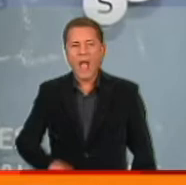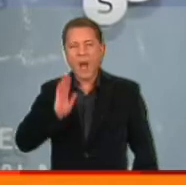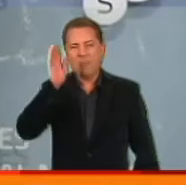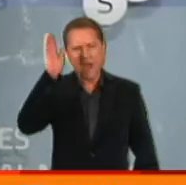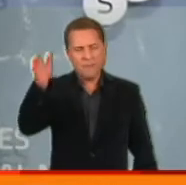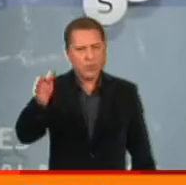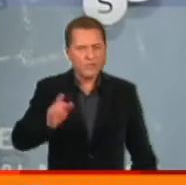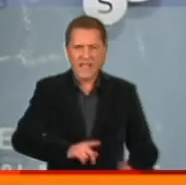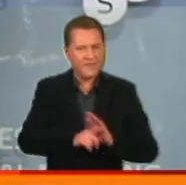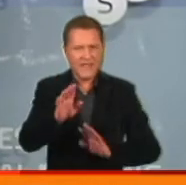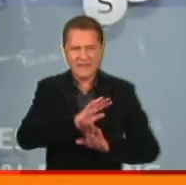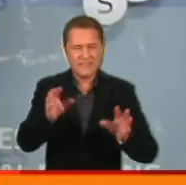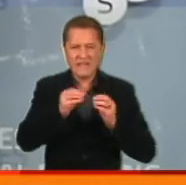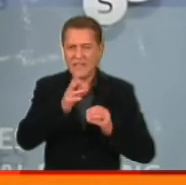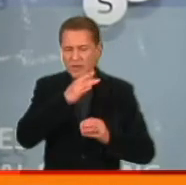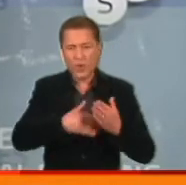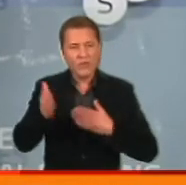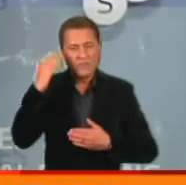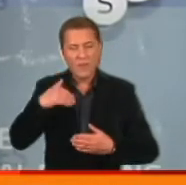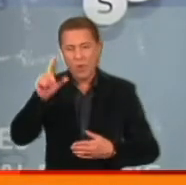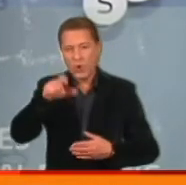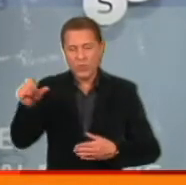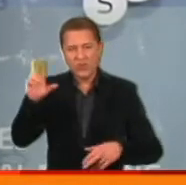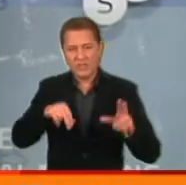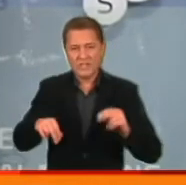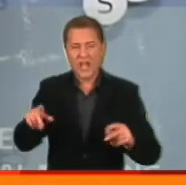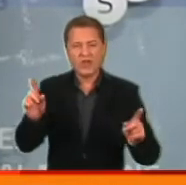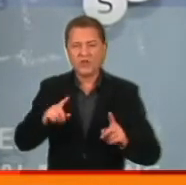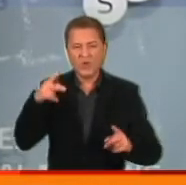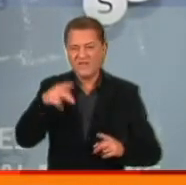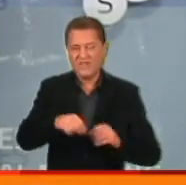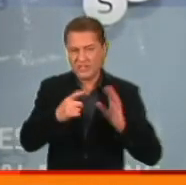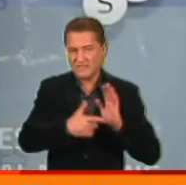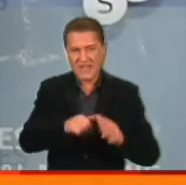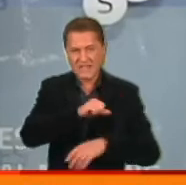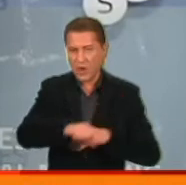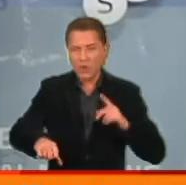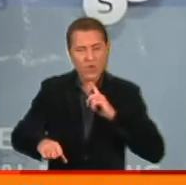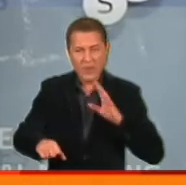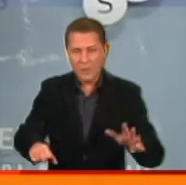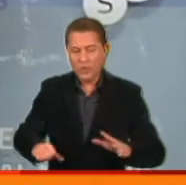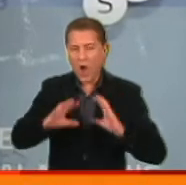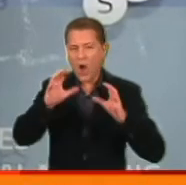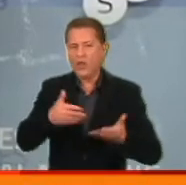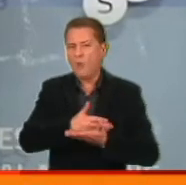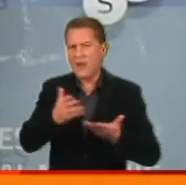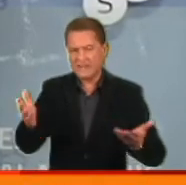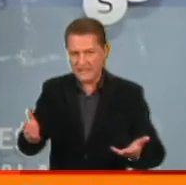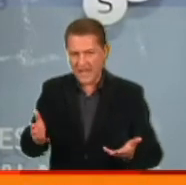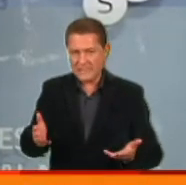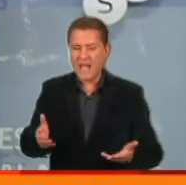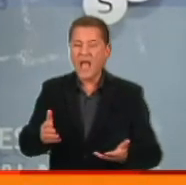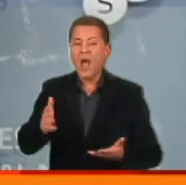Майбутнє не настало. 10 років тому люди чекали, що 2017-го не буде кордонів, глобалізація. Так у бестселерах писали. То